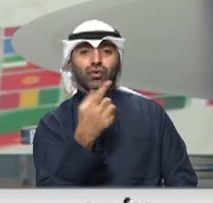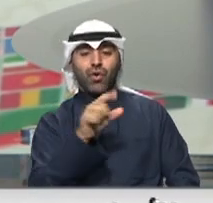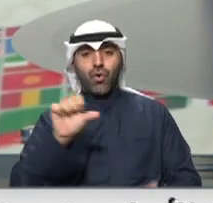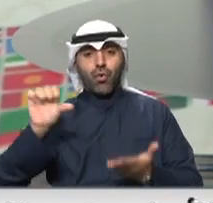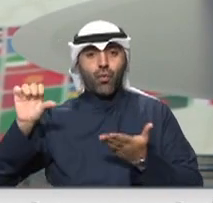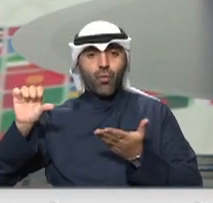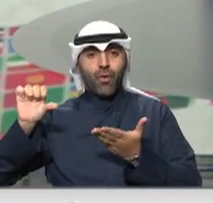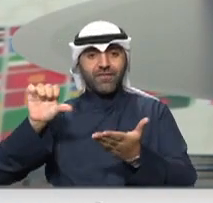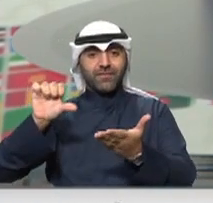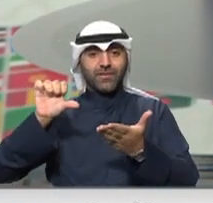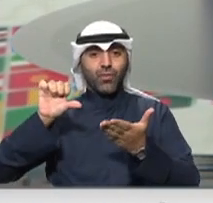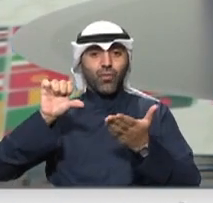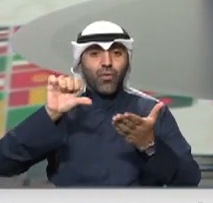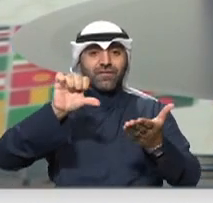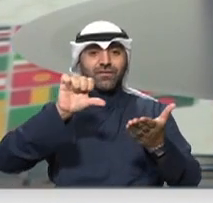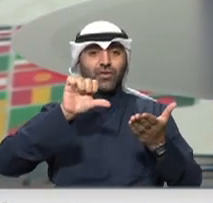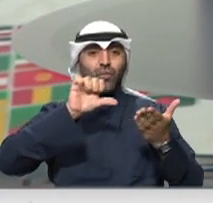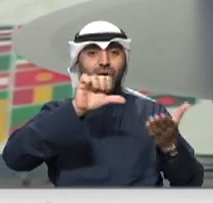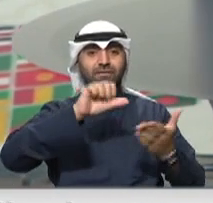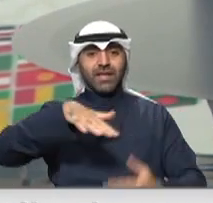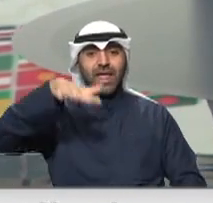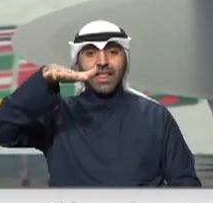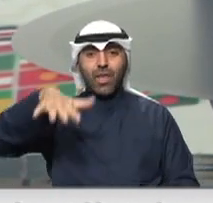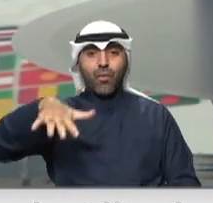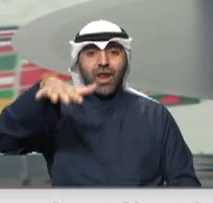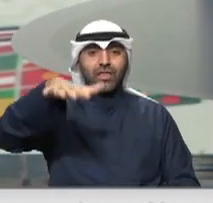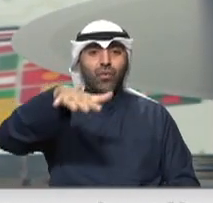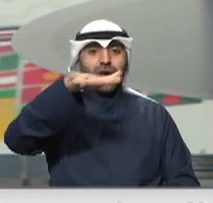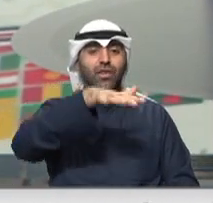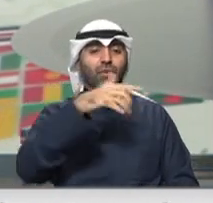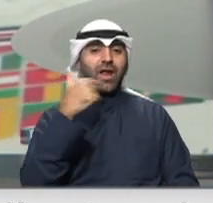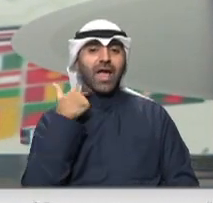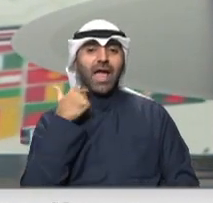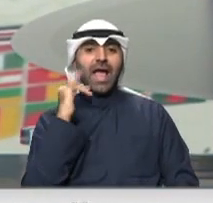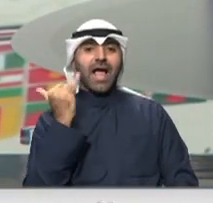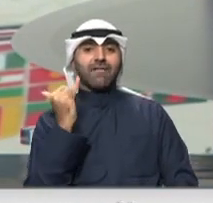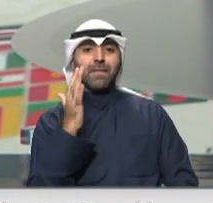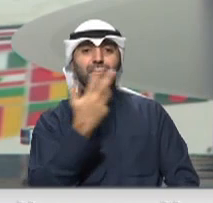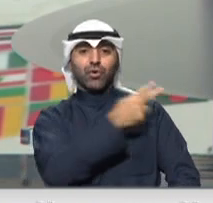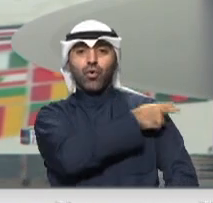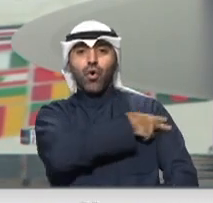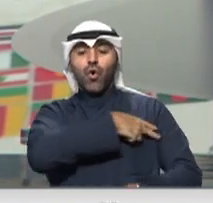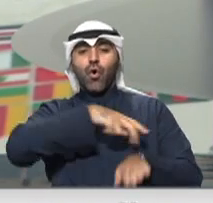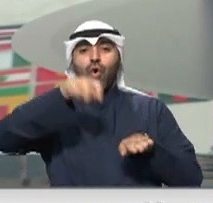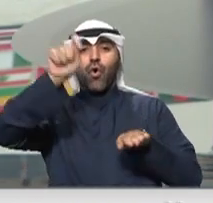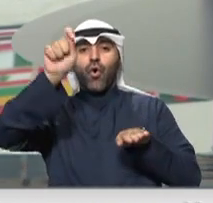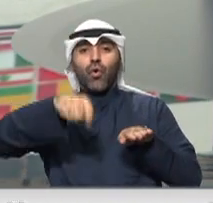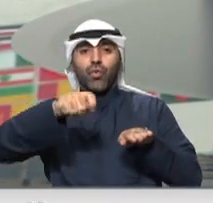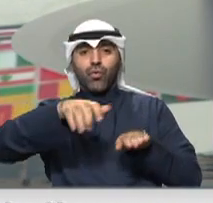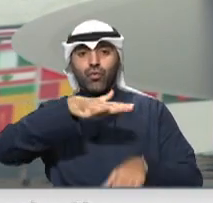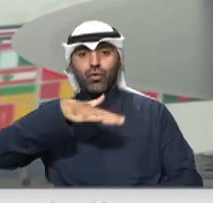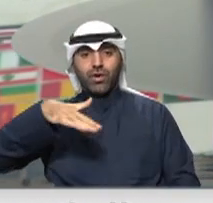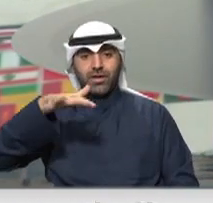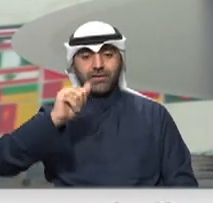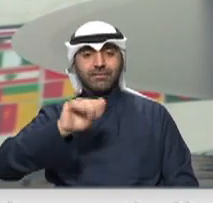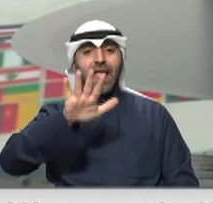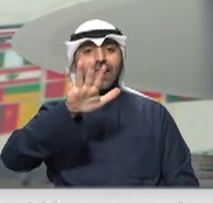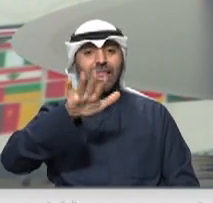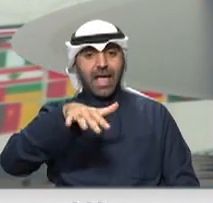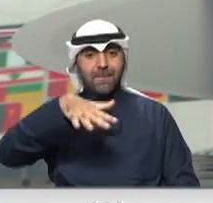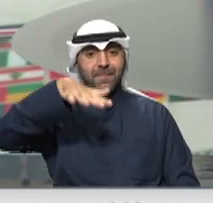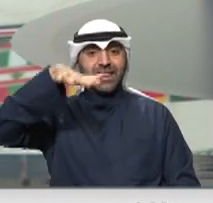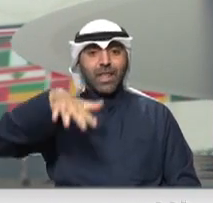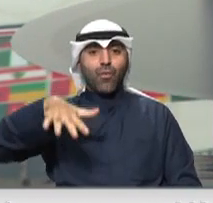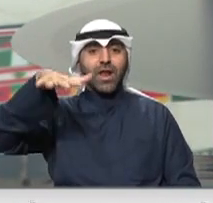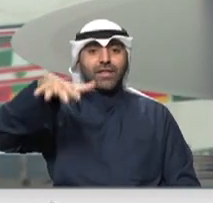بمشاركة الشعبة البرلمانية الكويتية. وناقشت البرلمانات 37 المشاركة في المؤتمر قضايا